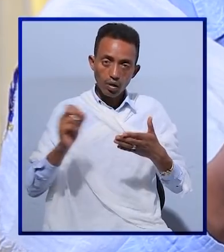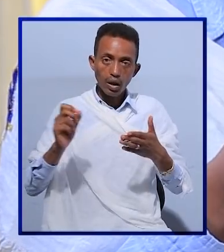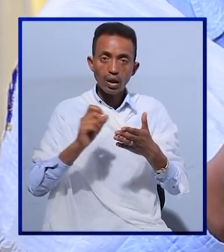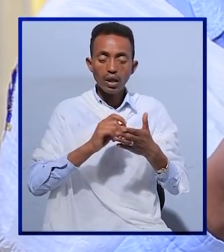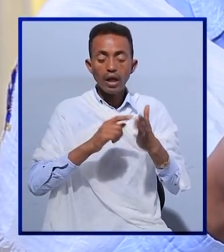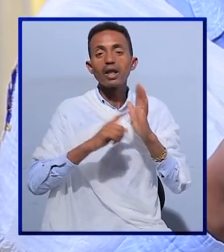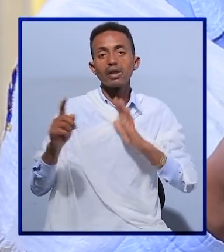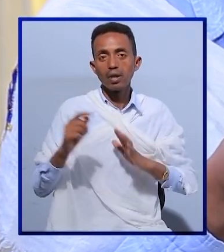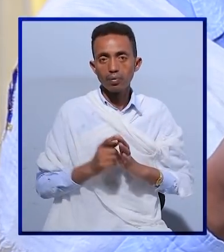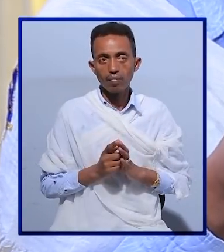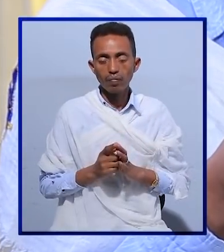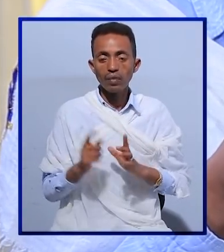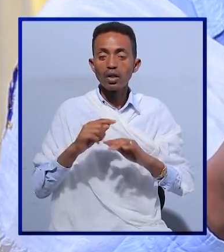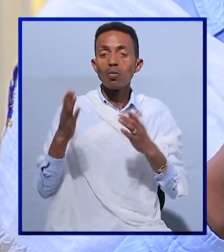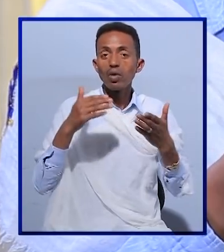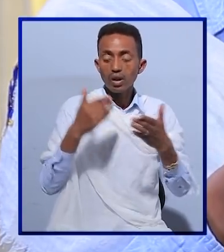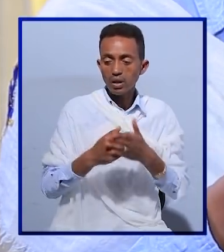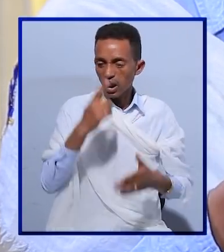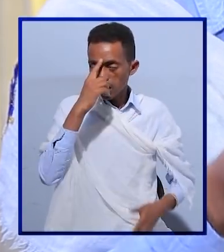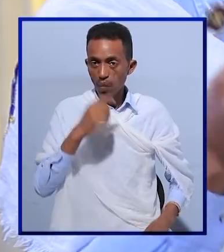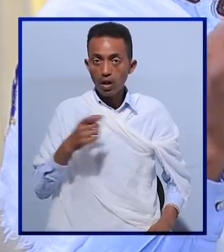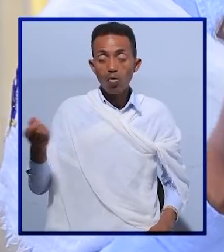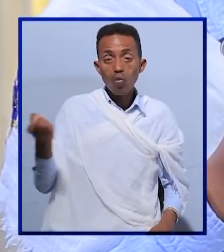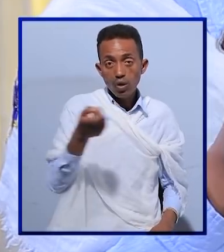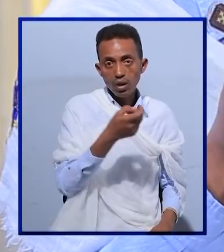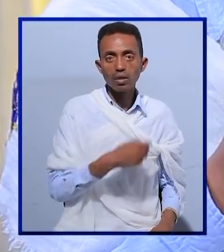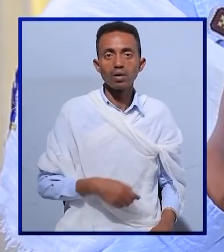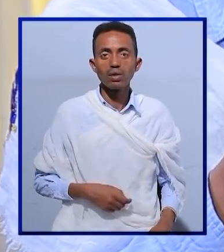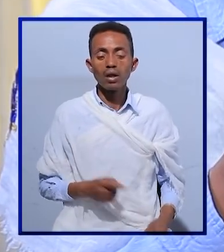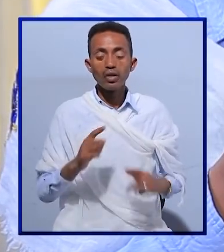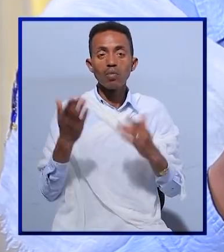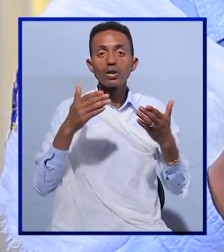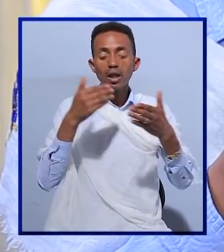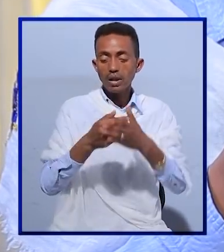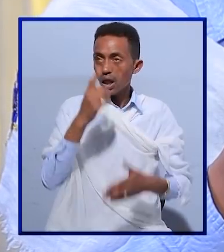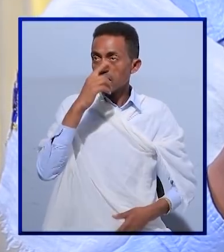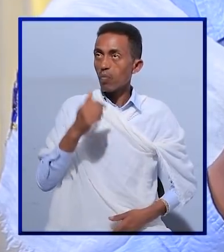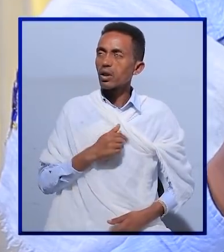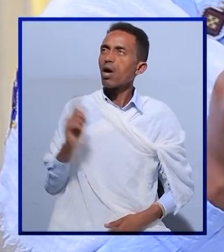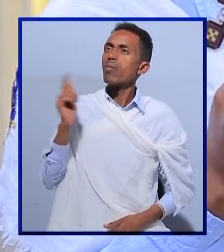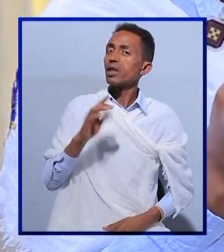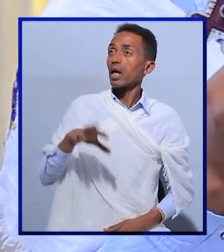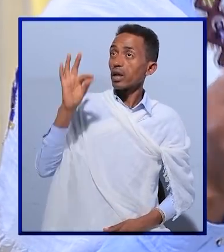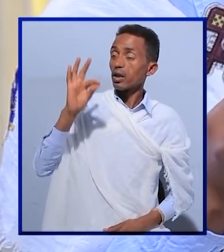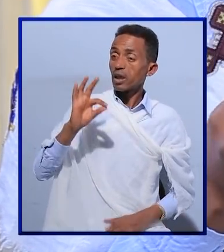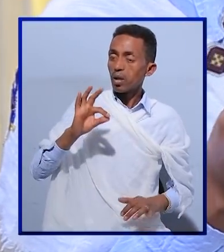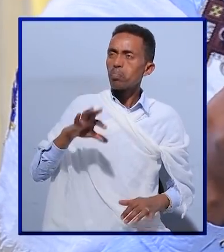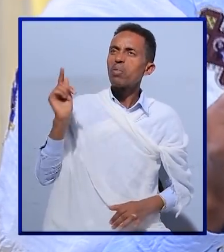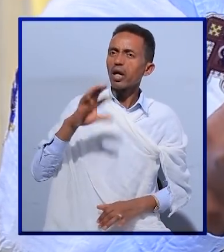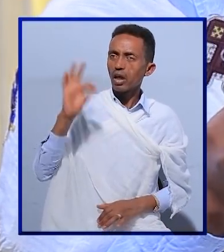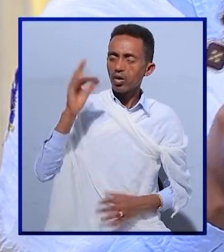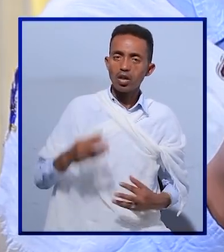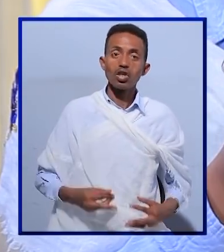የራእይ መጽሐፍ ላይ እንደገለጠልን ምንድነው እስከ ሞት ድረስ የታመንኩን እስከ ሞት ድረስ ታምኜ